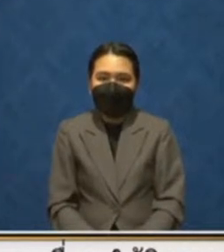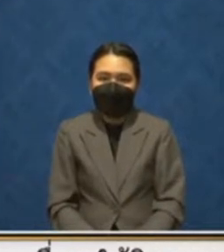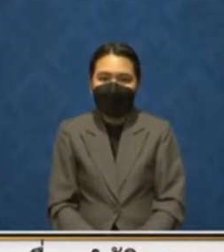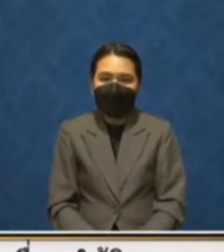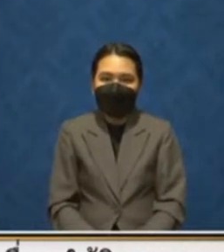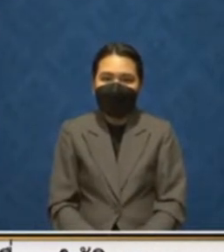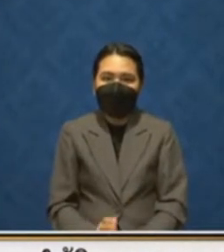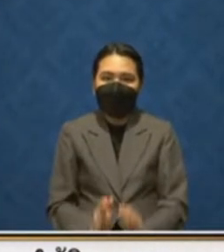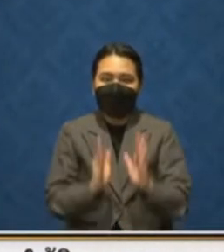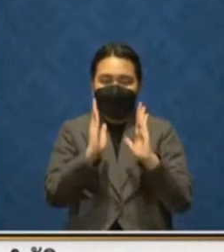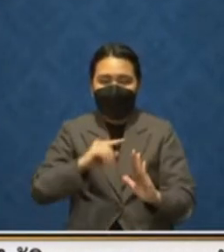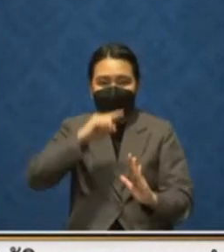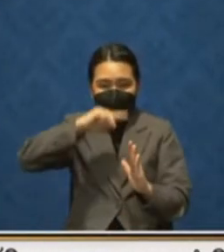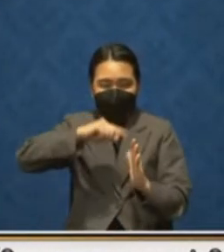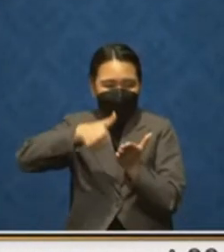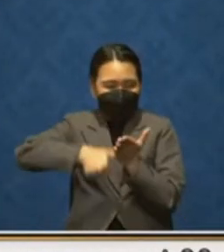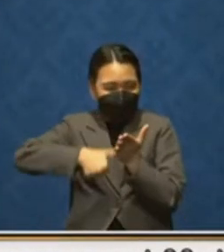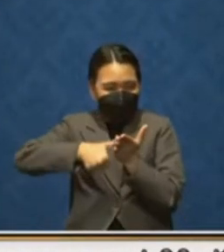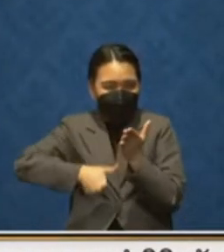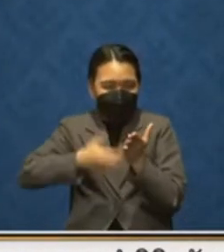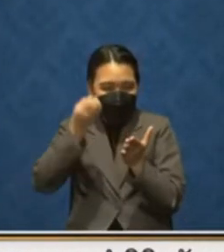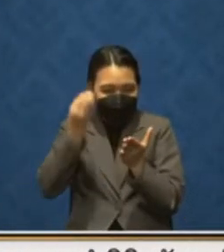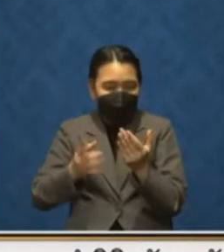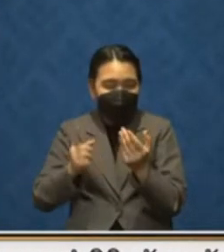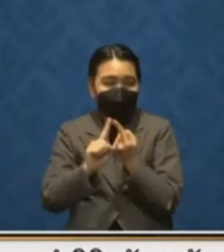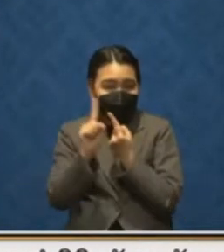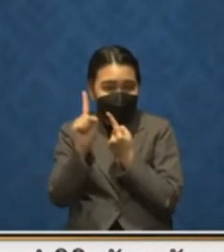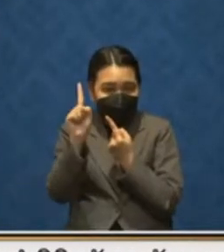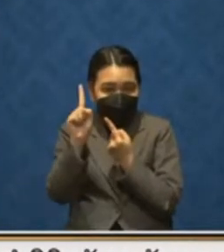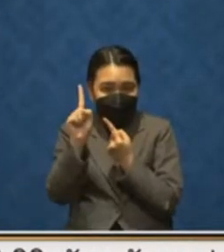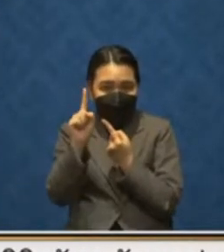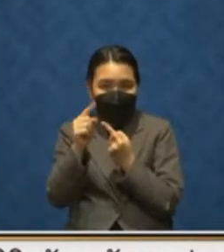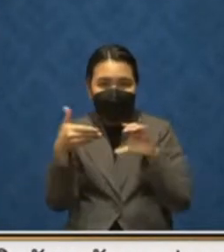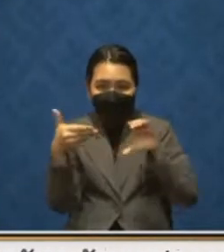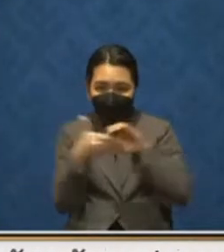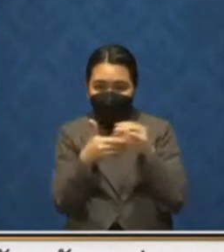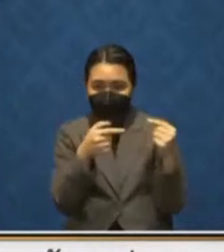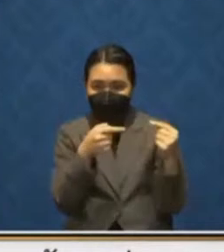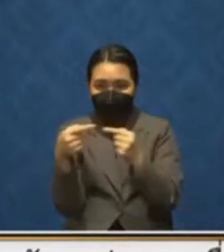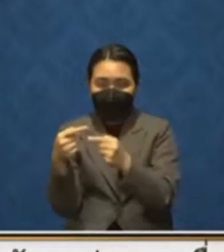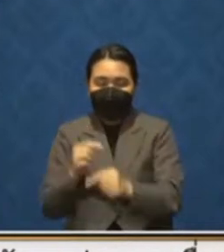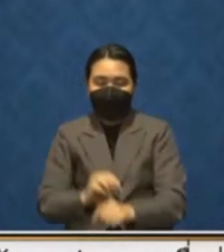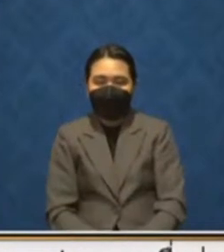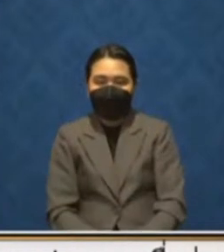มากที่สุดในโลกแล้วนะครับเท่านั้นต่อไปครับ